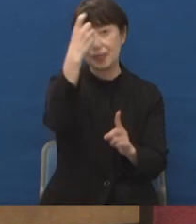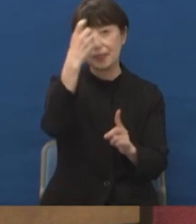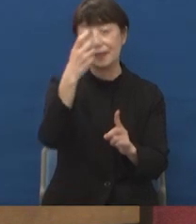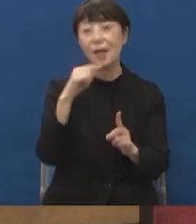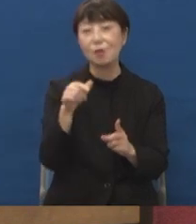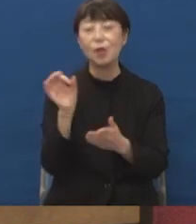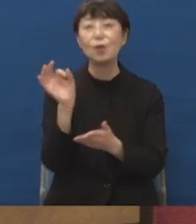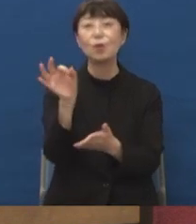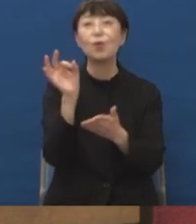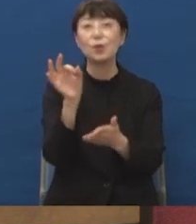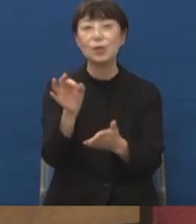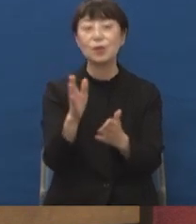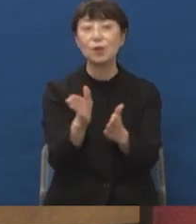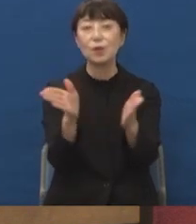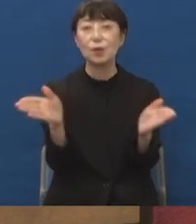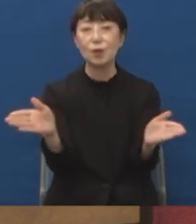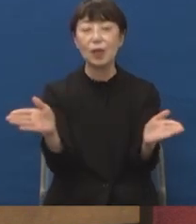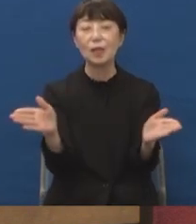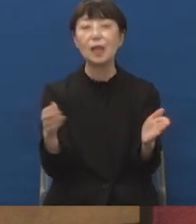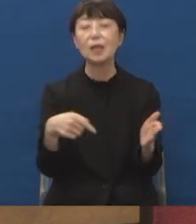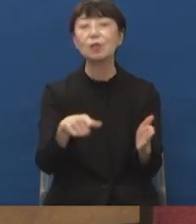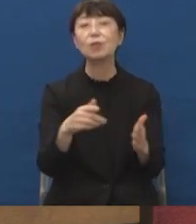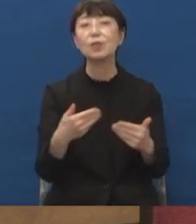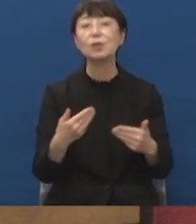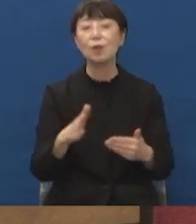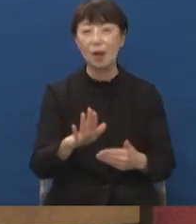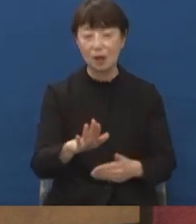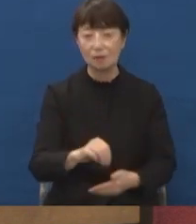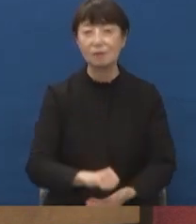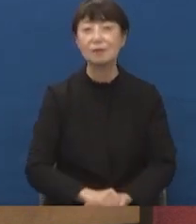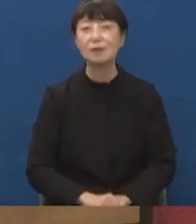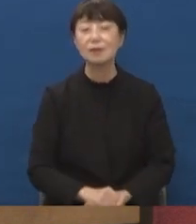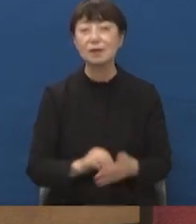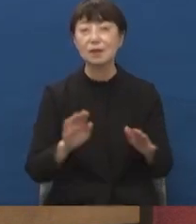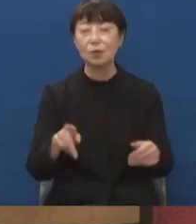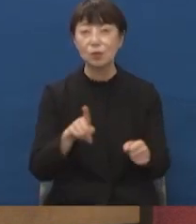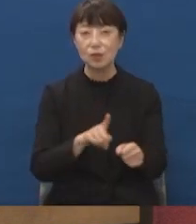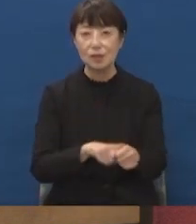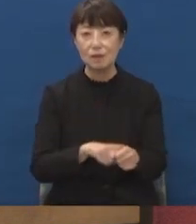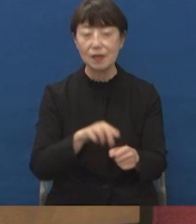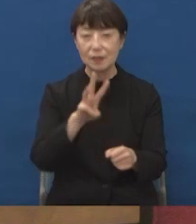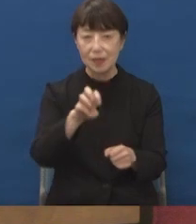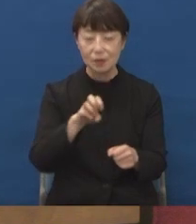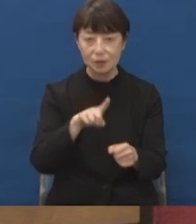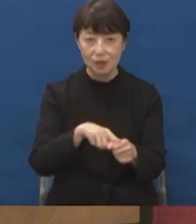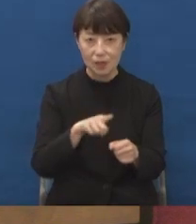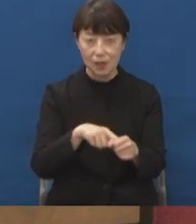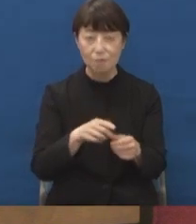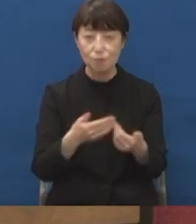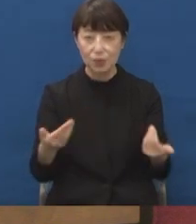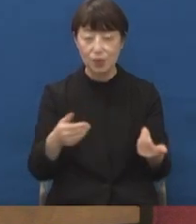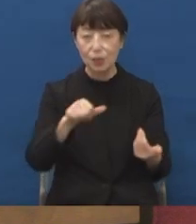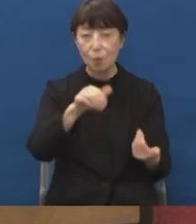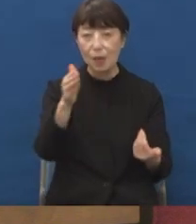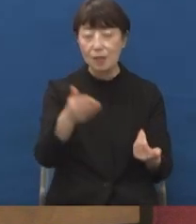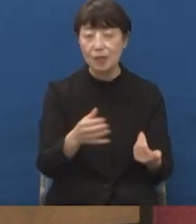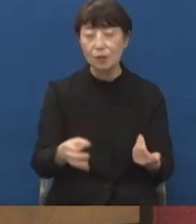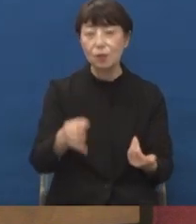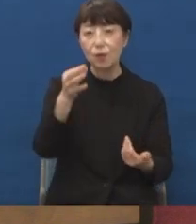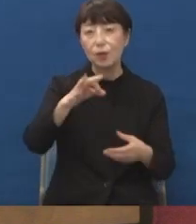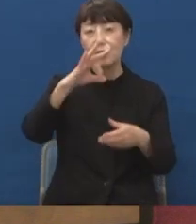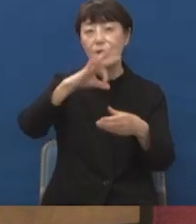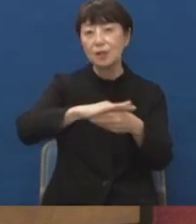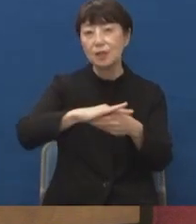拡大させていかなければなりません。本年は33年ぶりに 5% を超える賃上げ水準とな